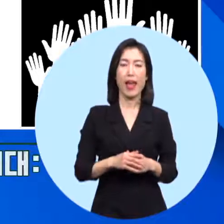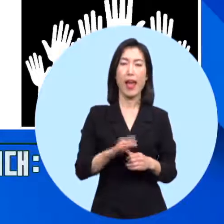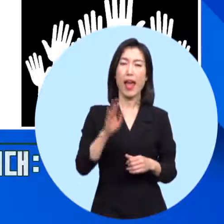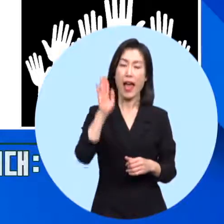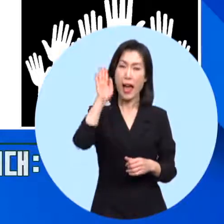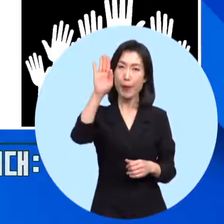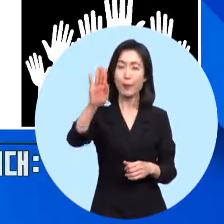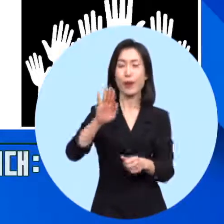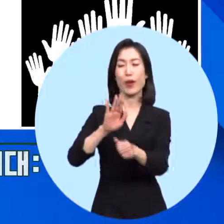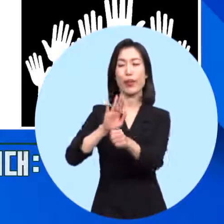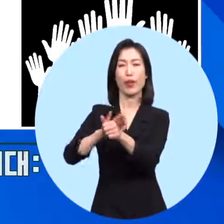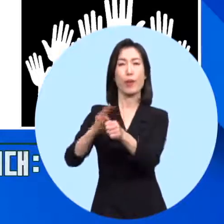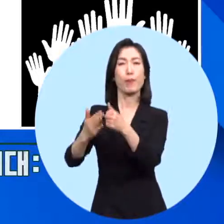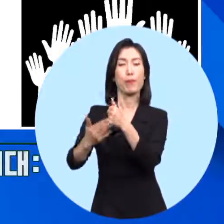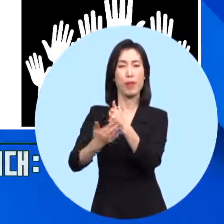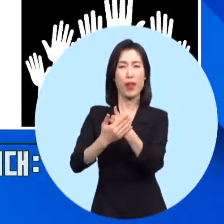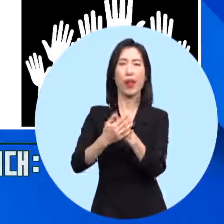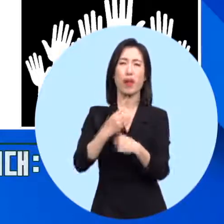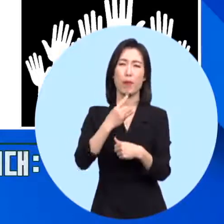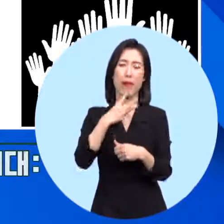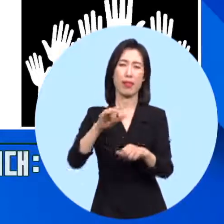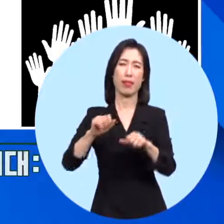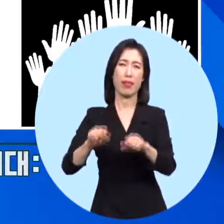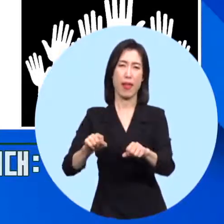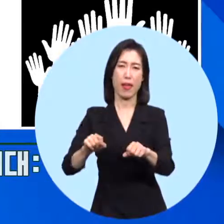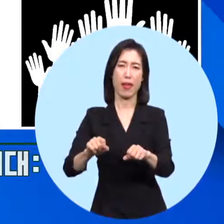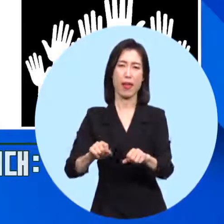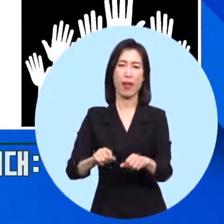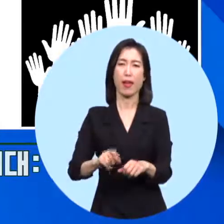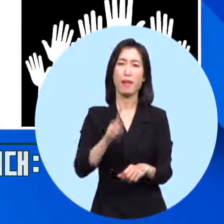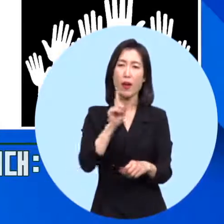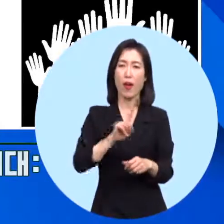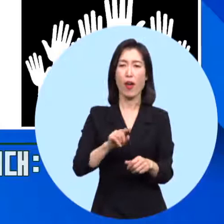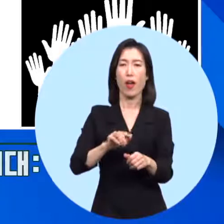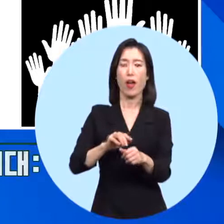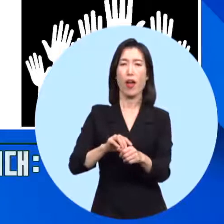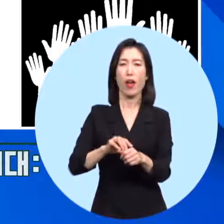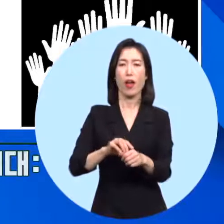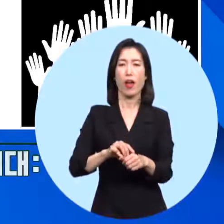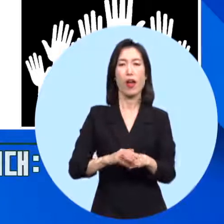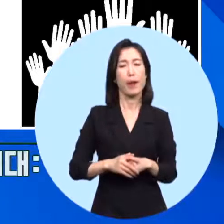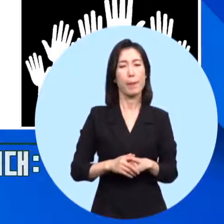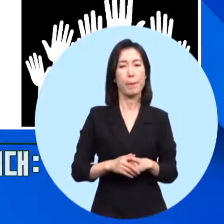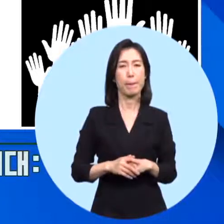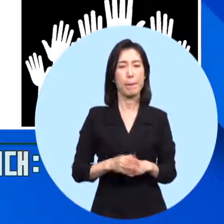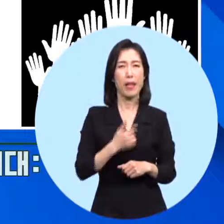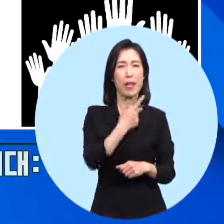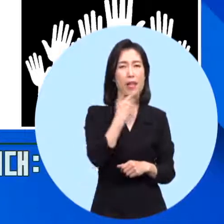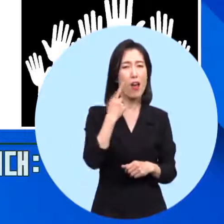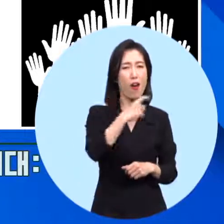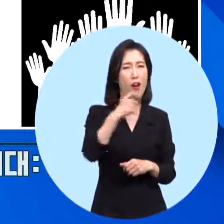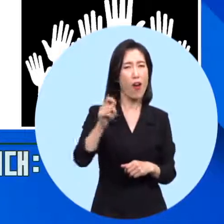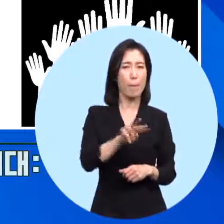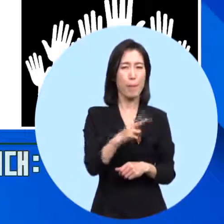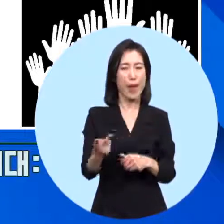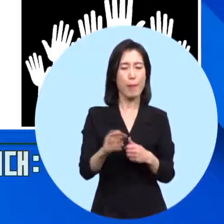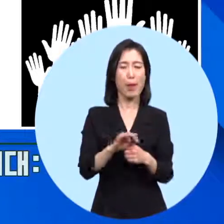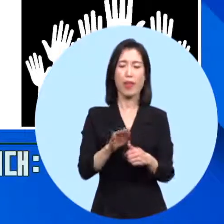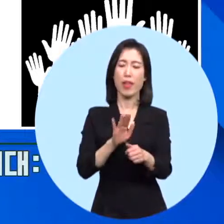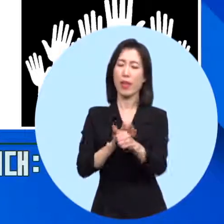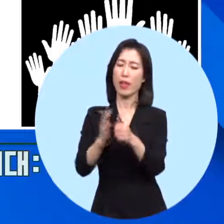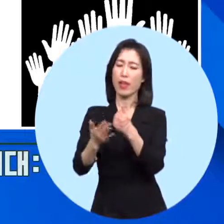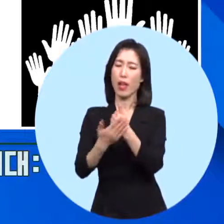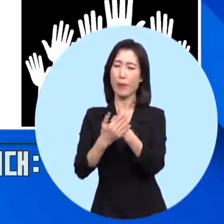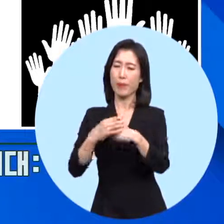협력만이 인류를 구원할 것이다. 협치, 제가 보기엔 거버넌스를 번역한다면 저보고 번역하라면 협치라고 볼